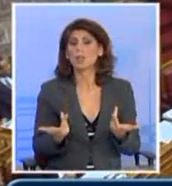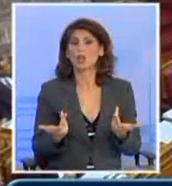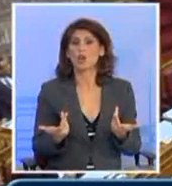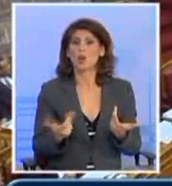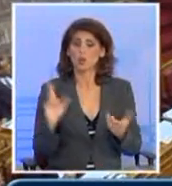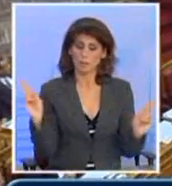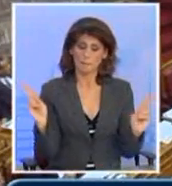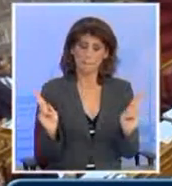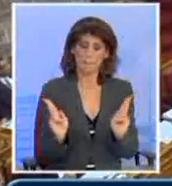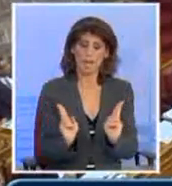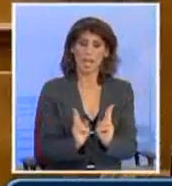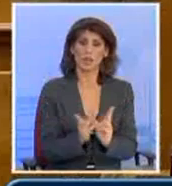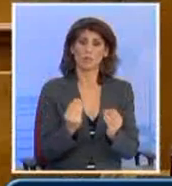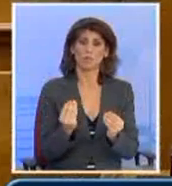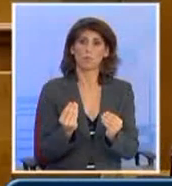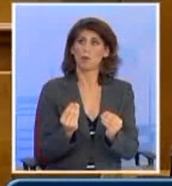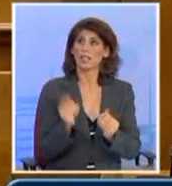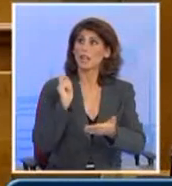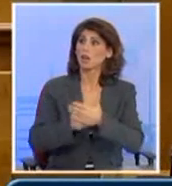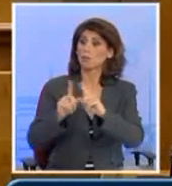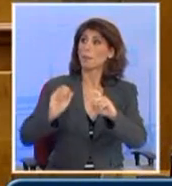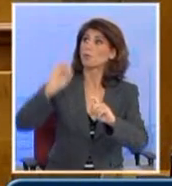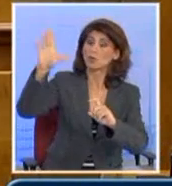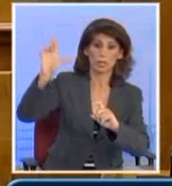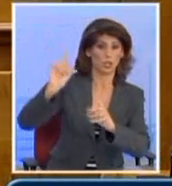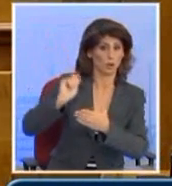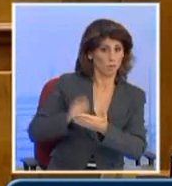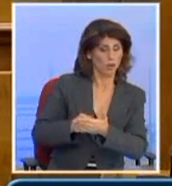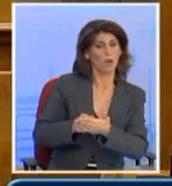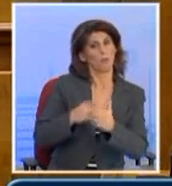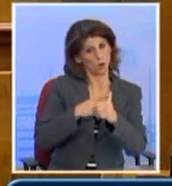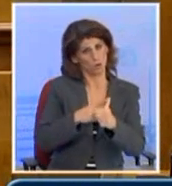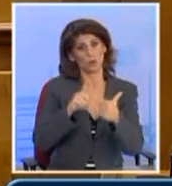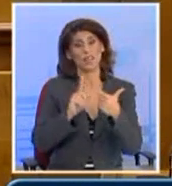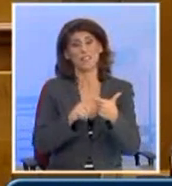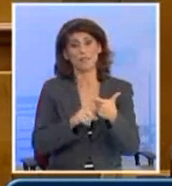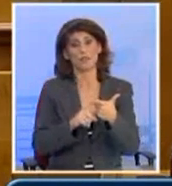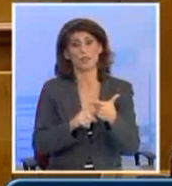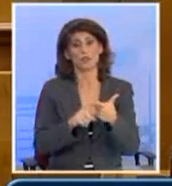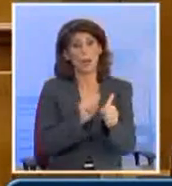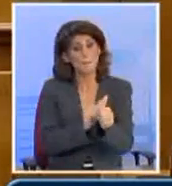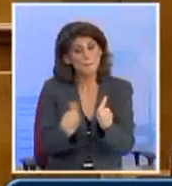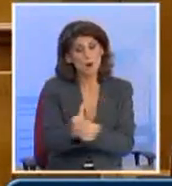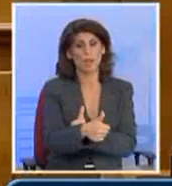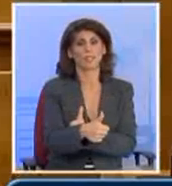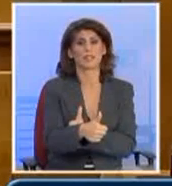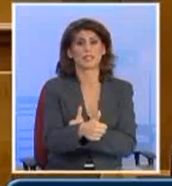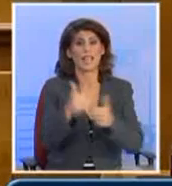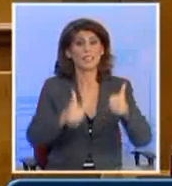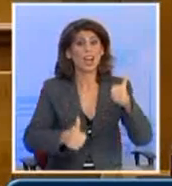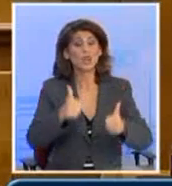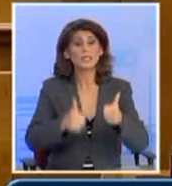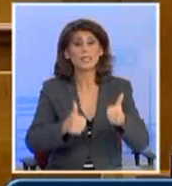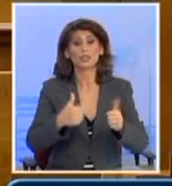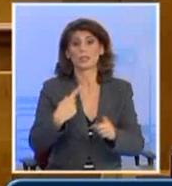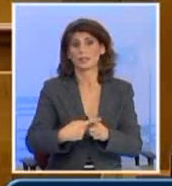ότι περιορίστηκαν δραστικά οι εισαγωγές, αλλά οφείλεται και στο γεγονός ότι αποκαθίσταται η